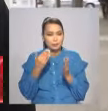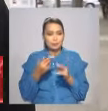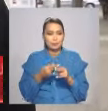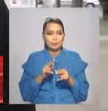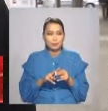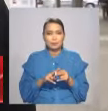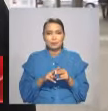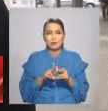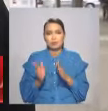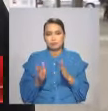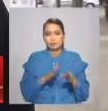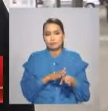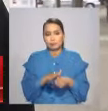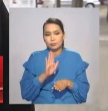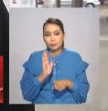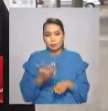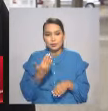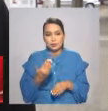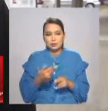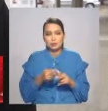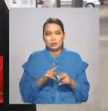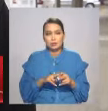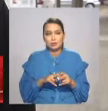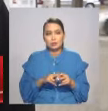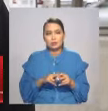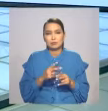дезинфекцию в обязательном порядке. Это делается 4 раза в год.